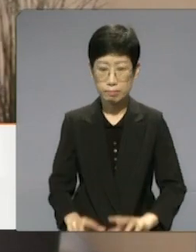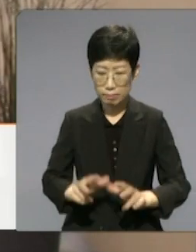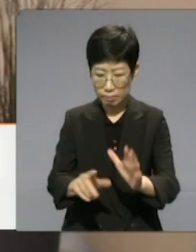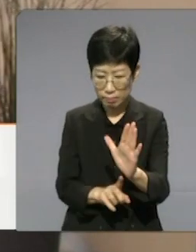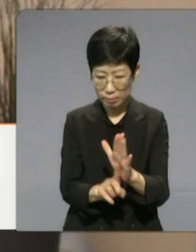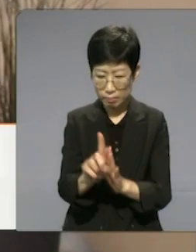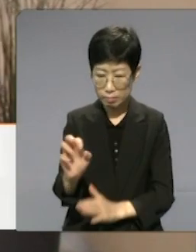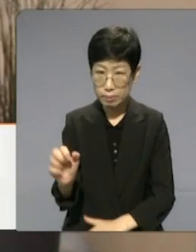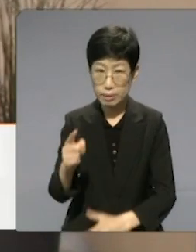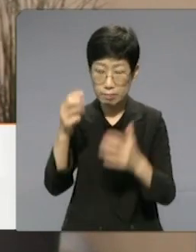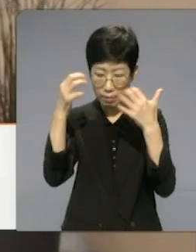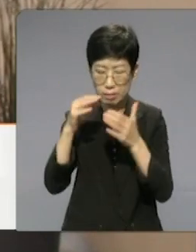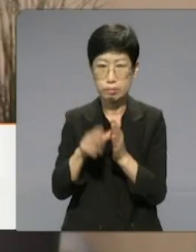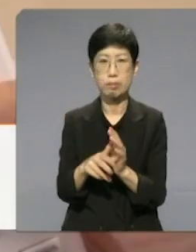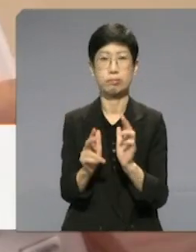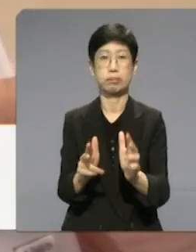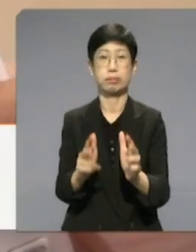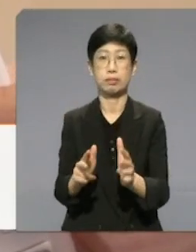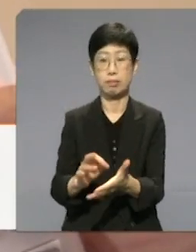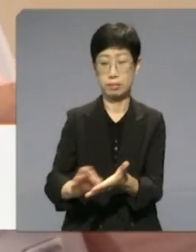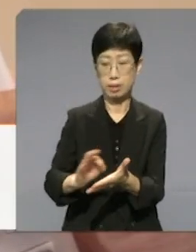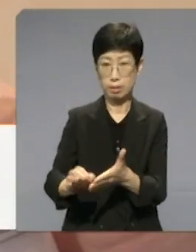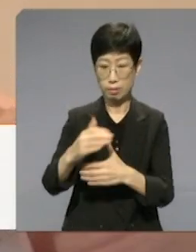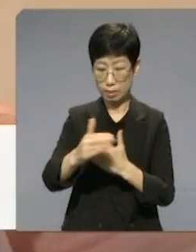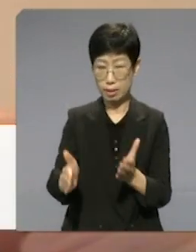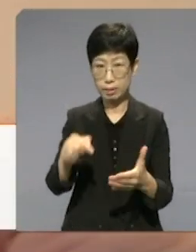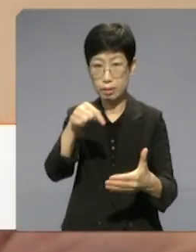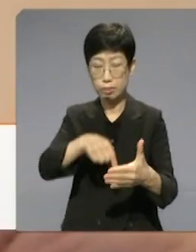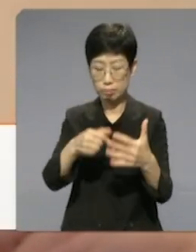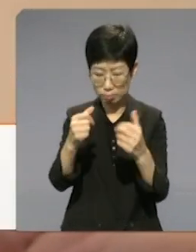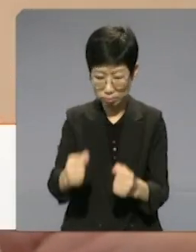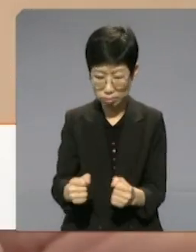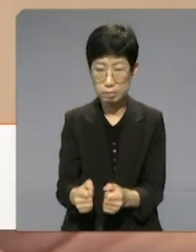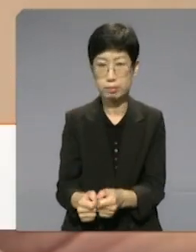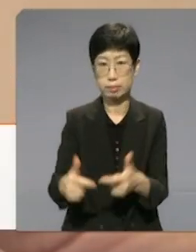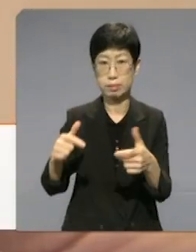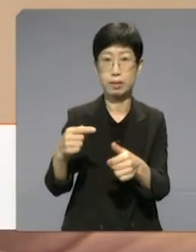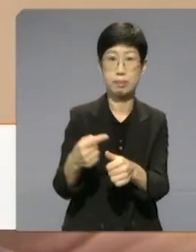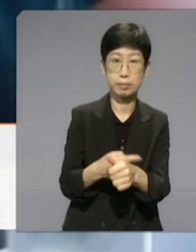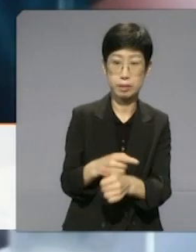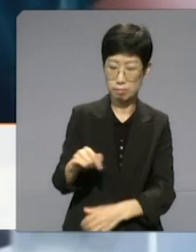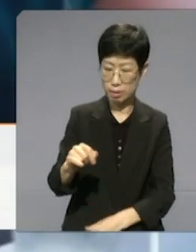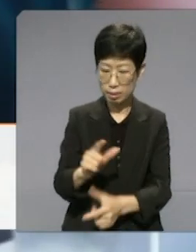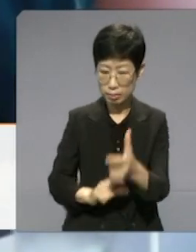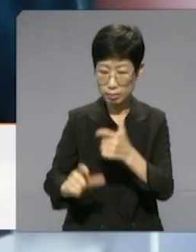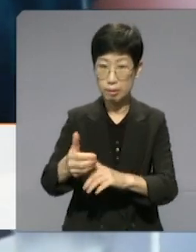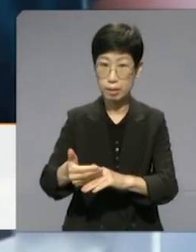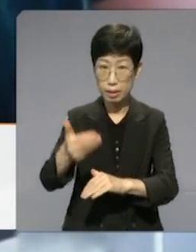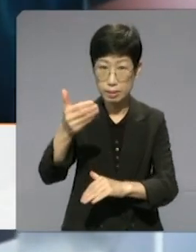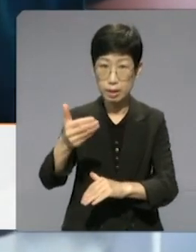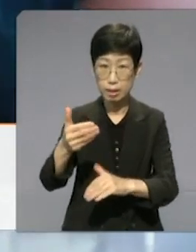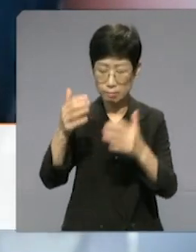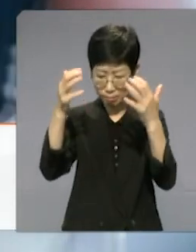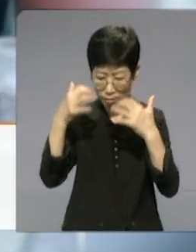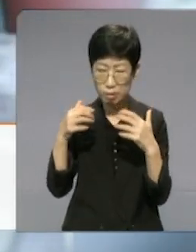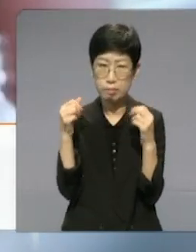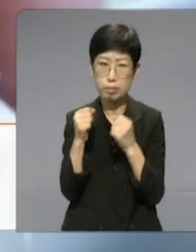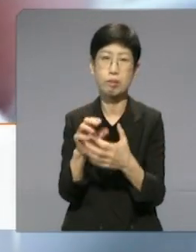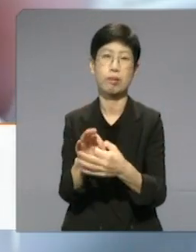온난화로 여름에도 에어컨이 있는 실내에서 지내는 경우가 많아지면서 바이러스는 더 이상 계절을 가리지도